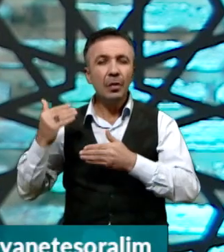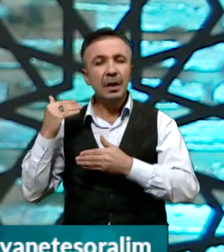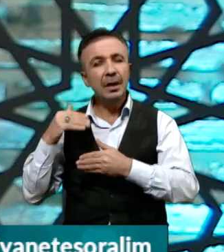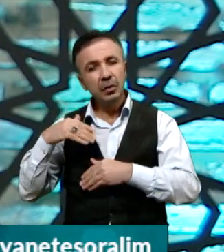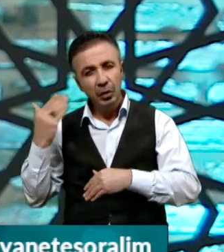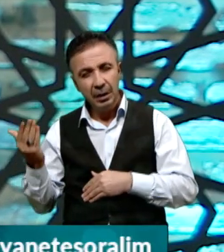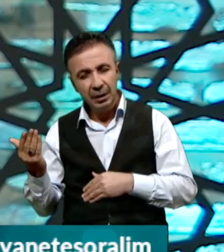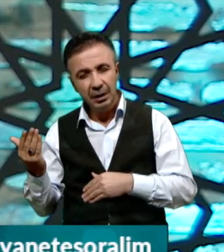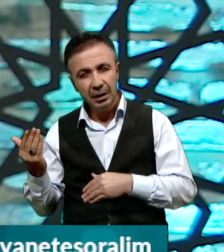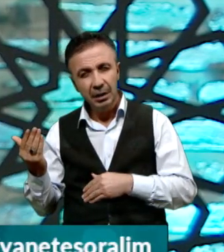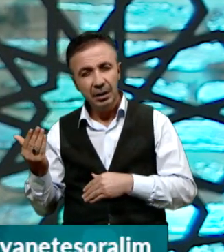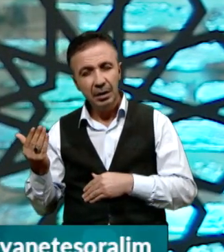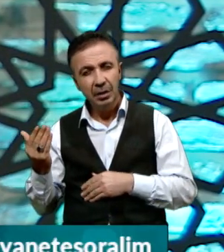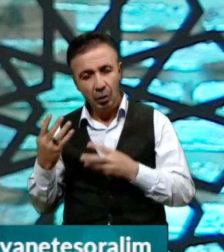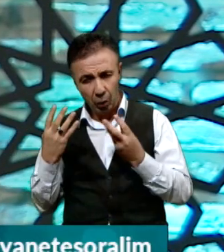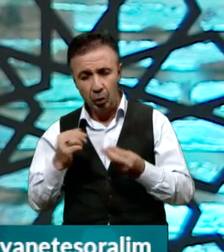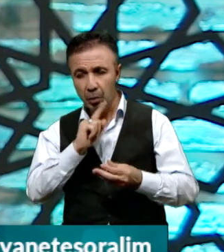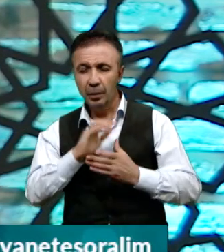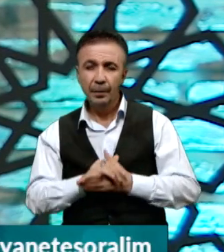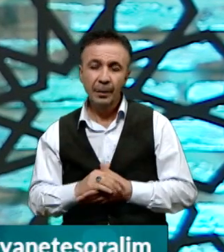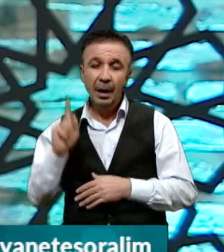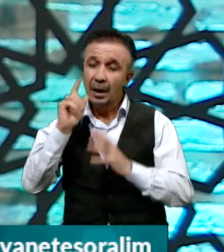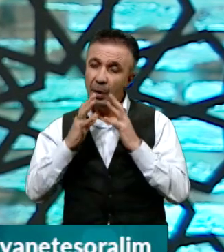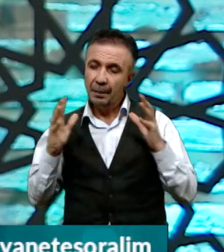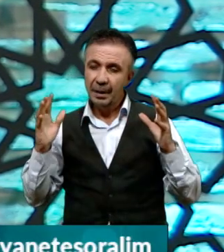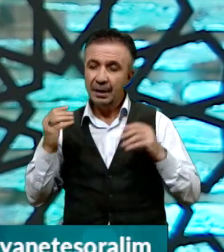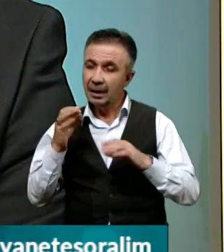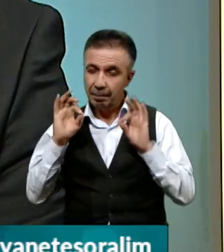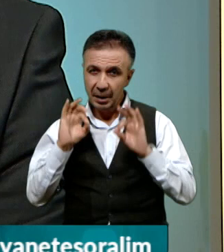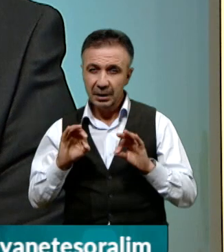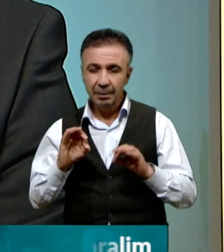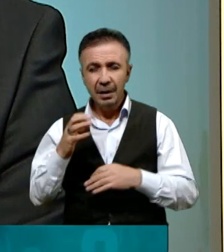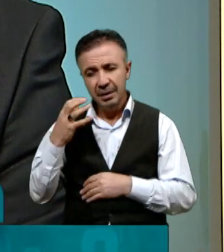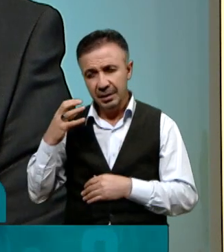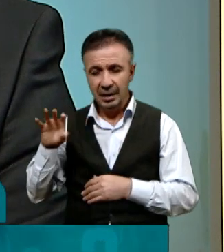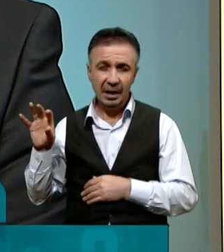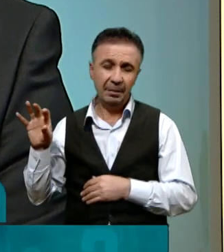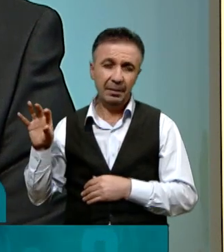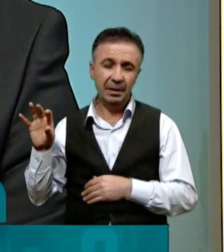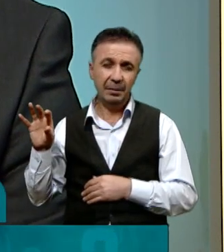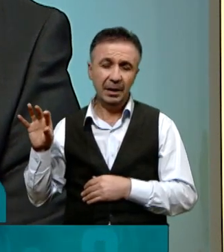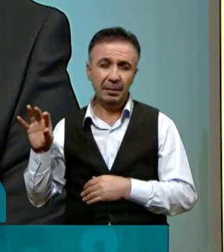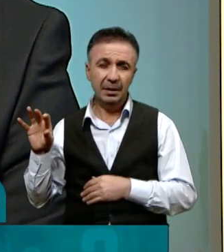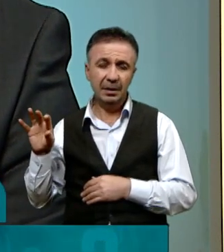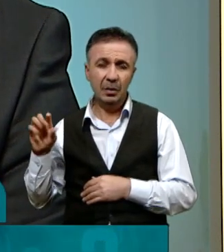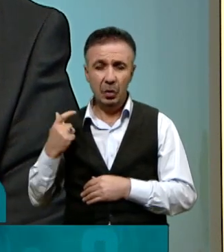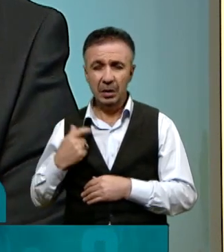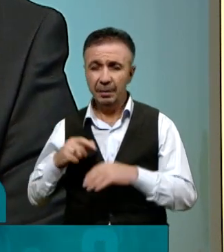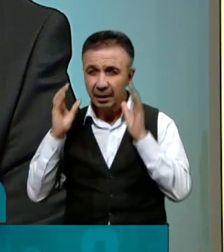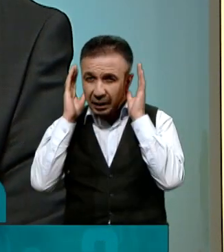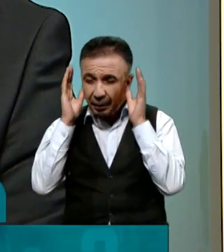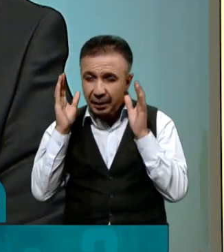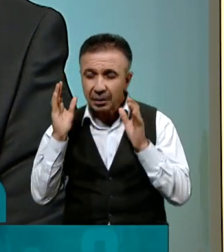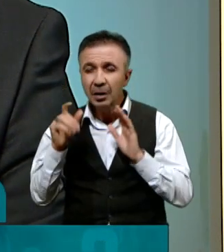burada devre dışı mı kalıyor? Yani iftitah tekbiriyle başlayıp selamla bitirdiğimiz namazı müstakil bir namaz görmek lazım. Yani sureleri